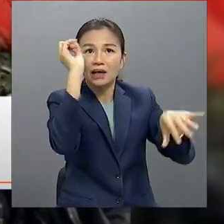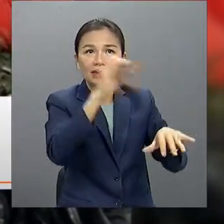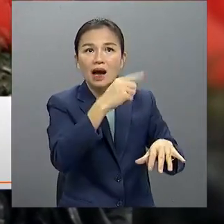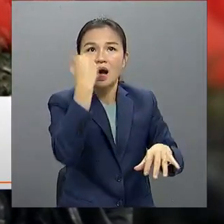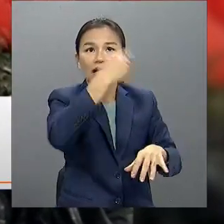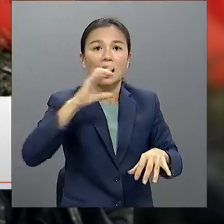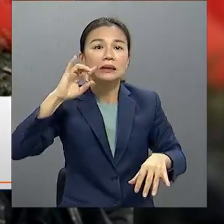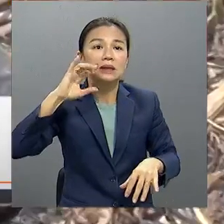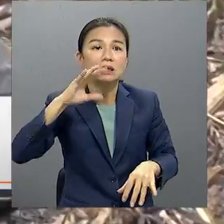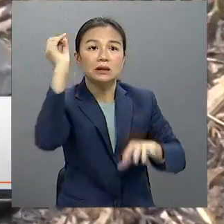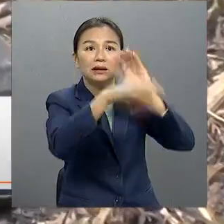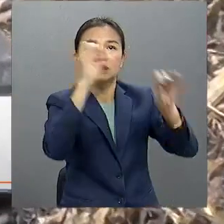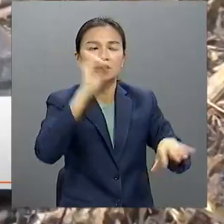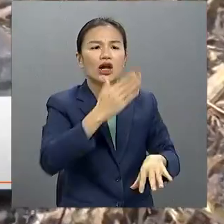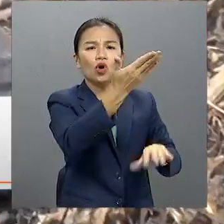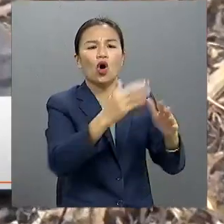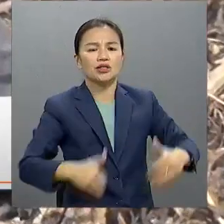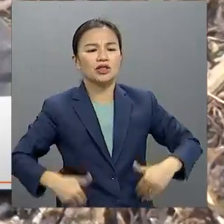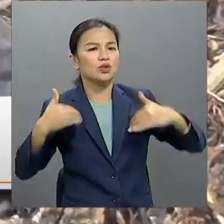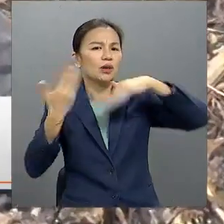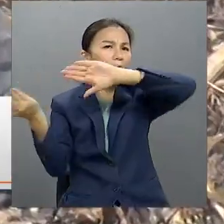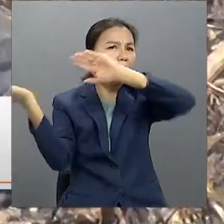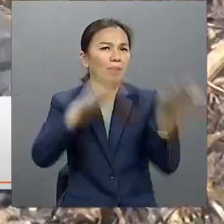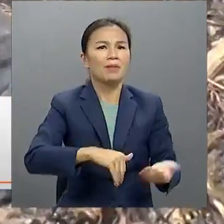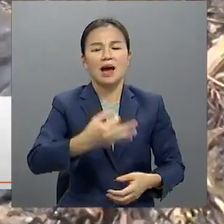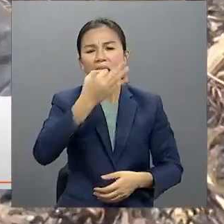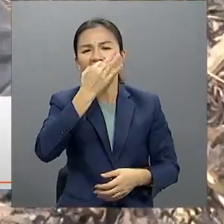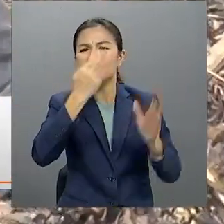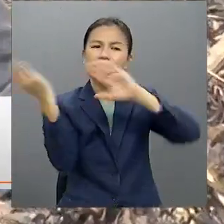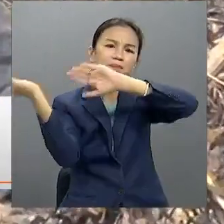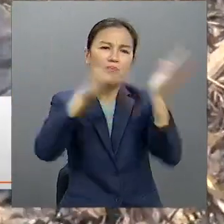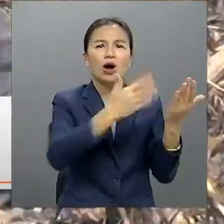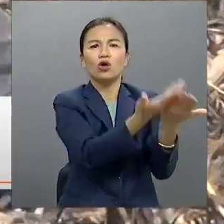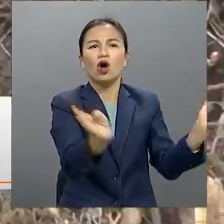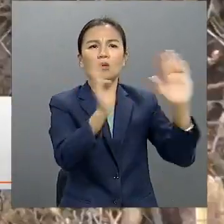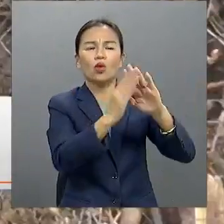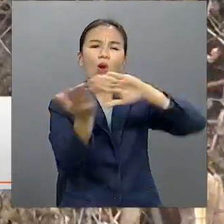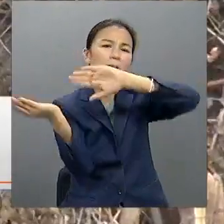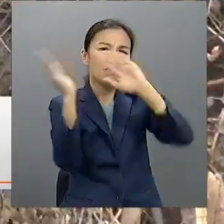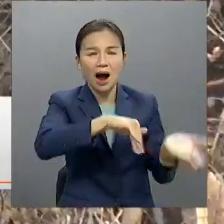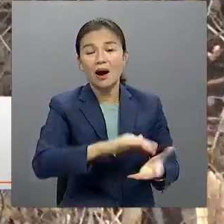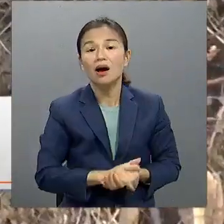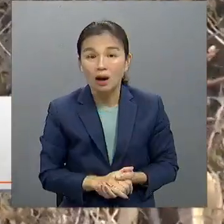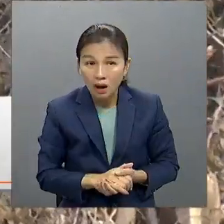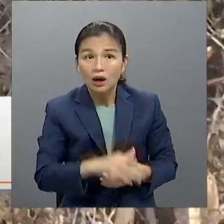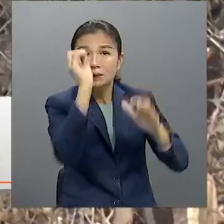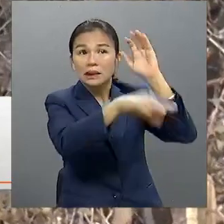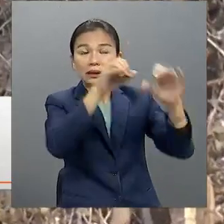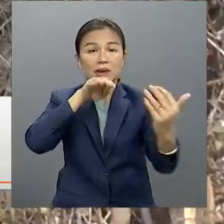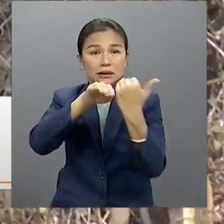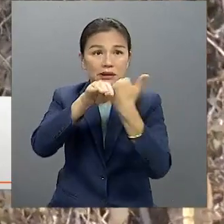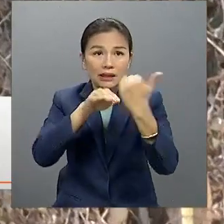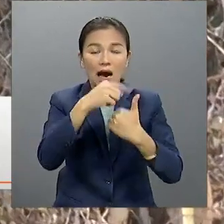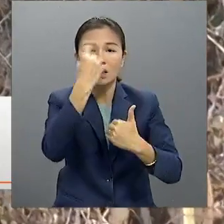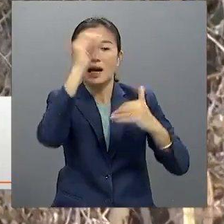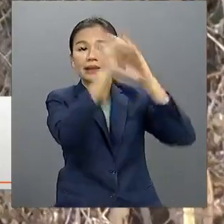ขอให้พบความหายนะทำมาหากินไม่ขึ้นทั้งครอบครัวห้ามทิ้งขยะตามไหลทางใครทิ้งขอให้พิน